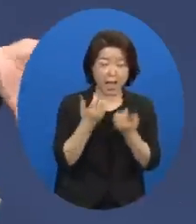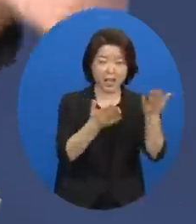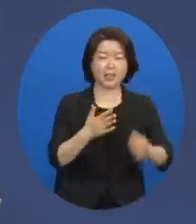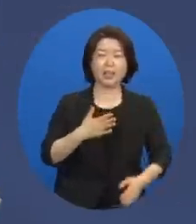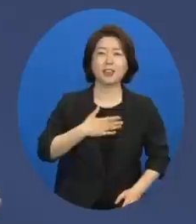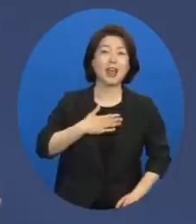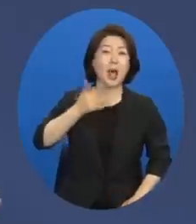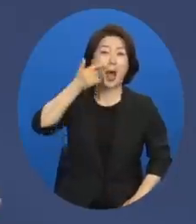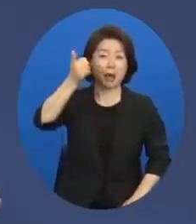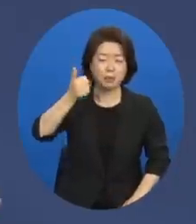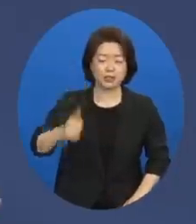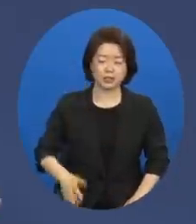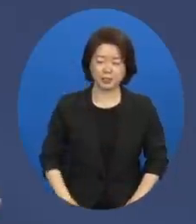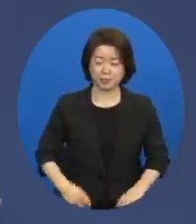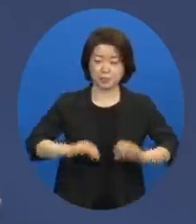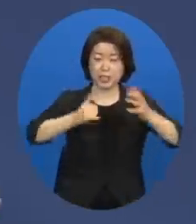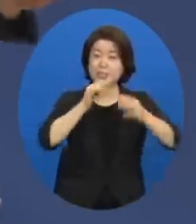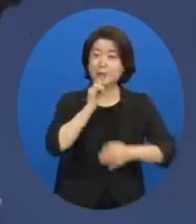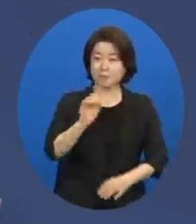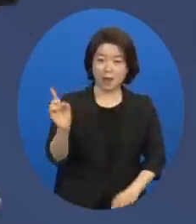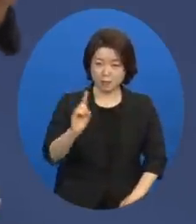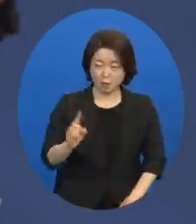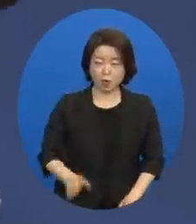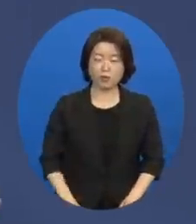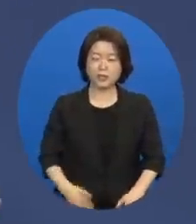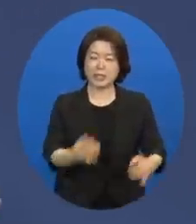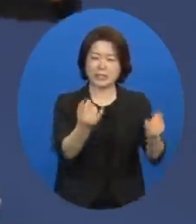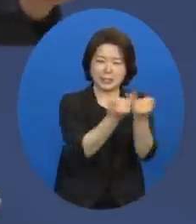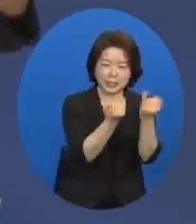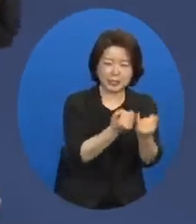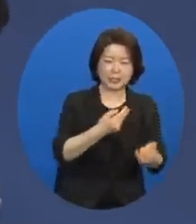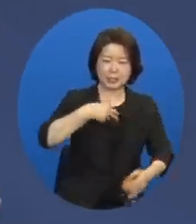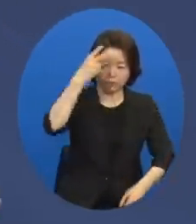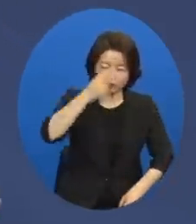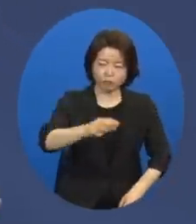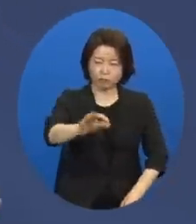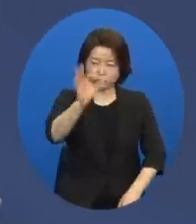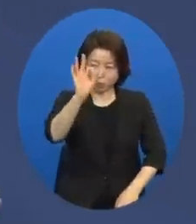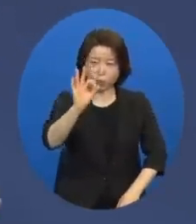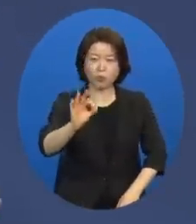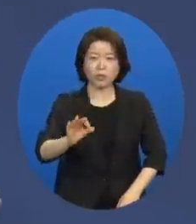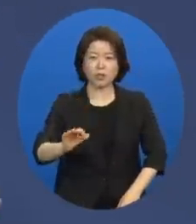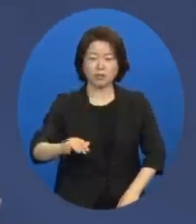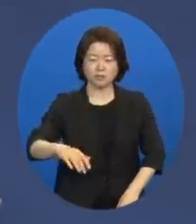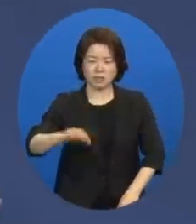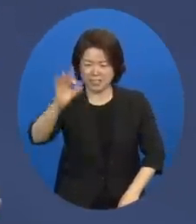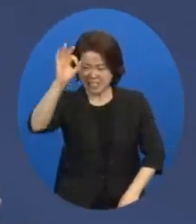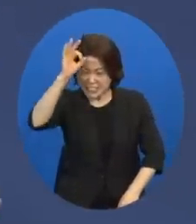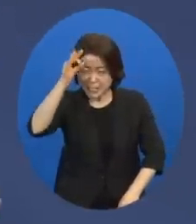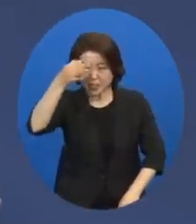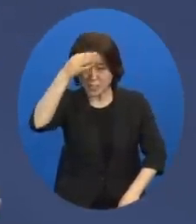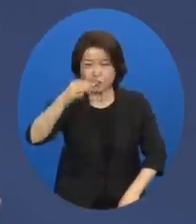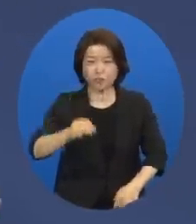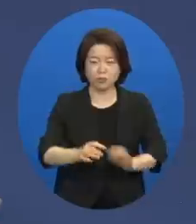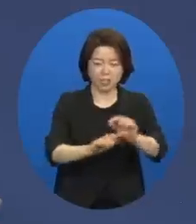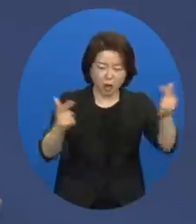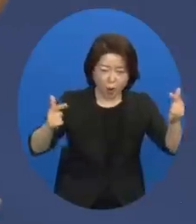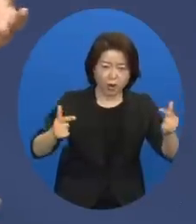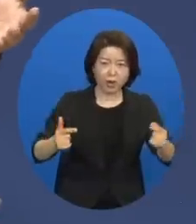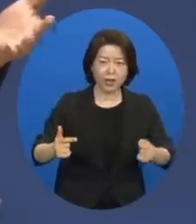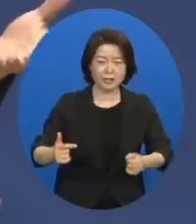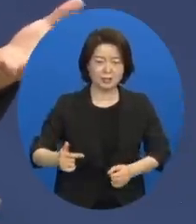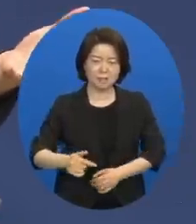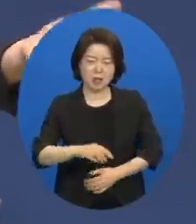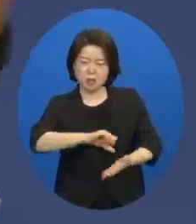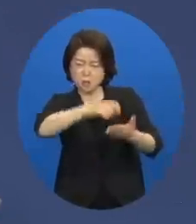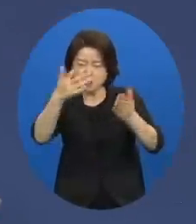아버지가 세상 말로 말하면 여자의 술에 돈에 그리고 뭐 제주에 그냥 뭐 그 명사들하고